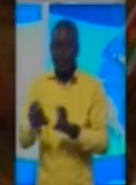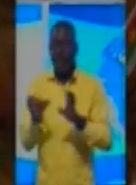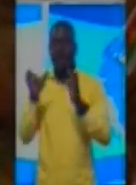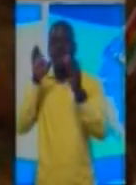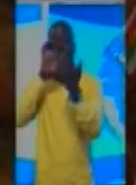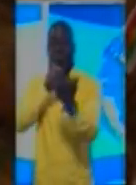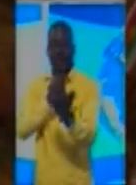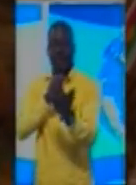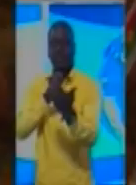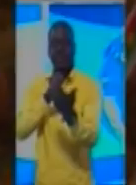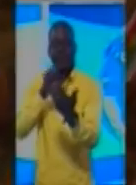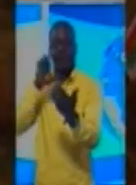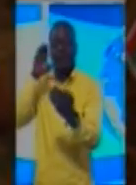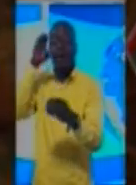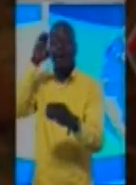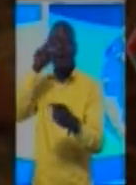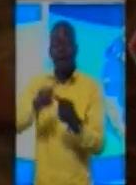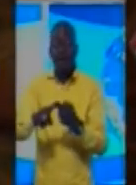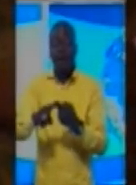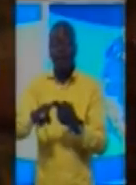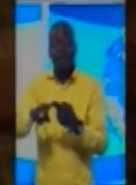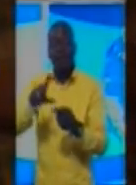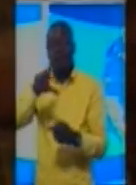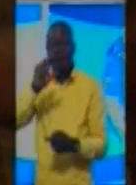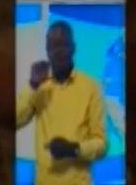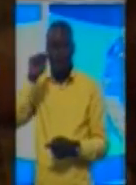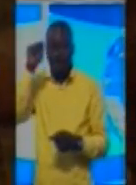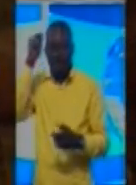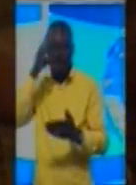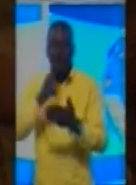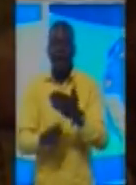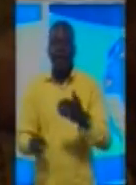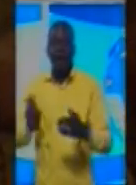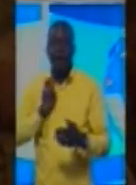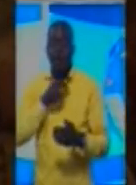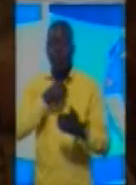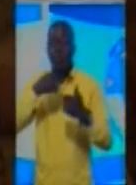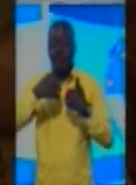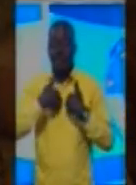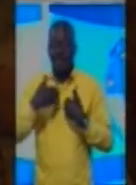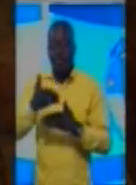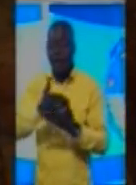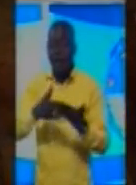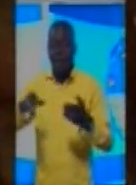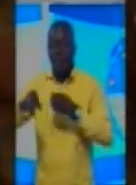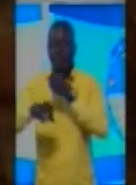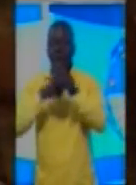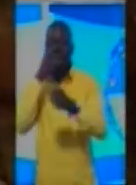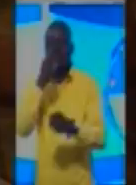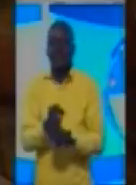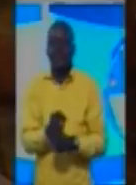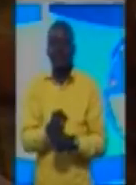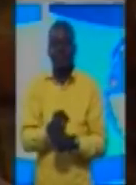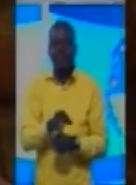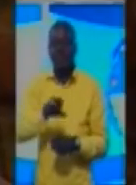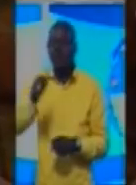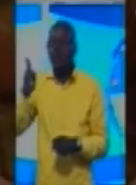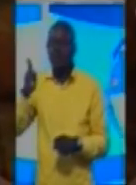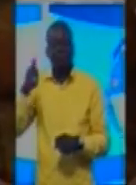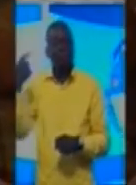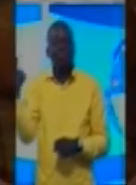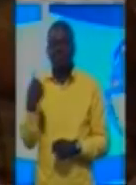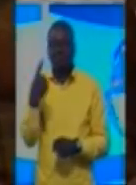menace à laquelle nous sommes confrontés depuis quelques mois, quelques années. Aucune armée n'a vaincu seule